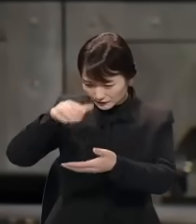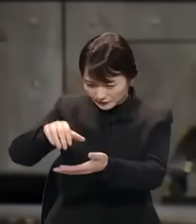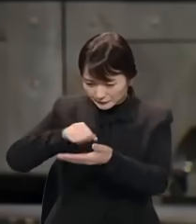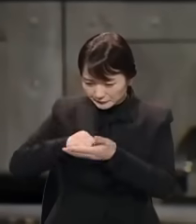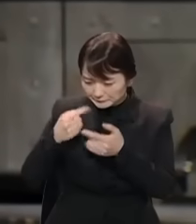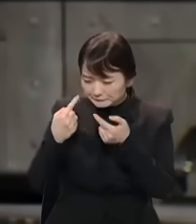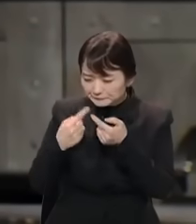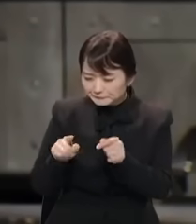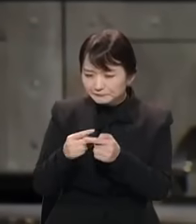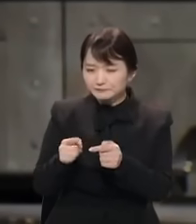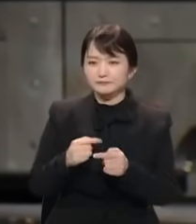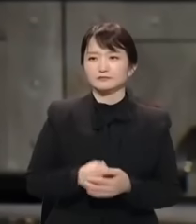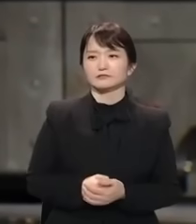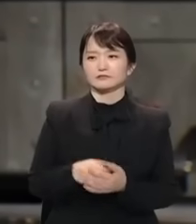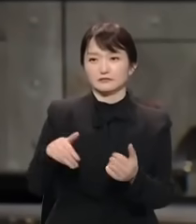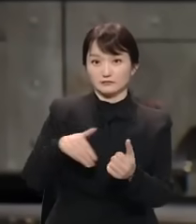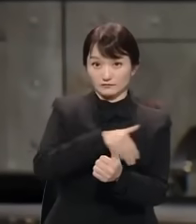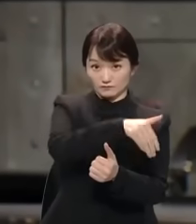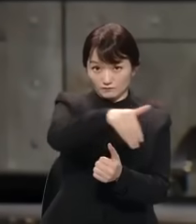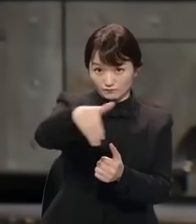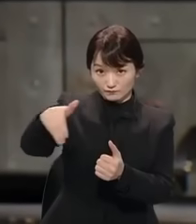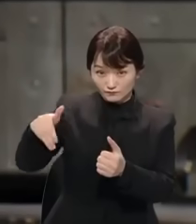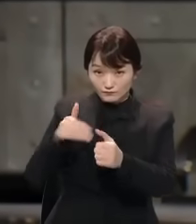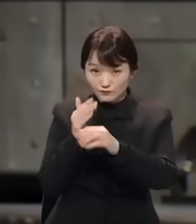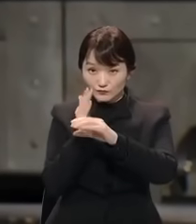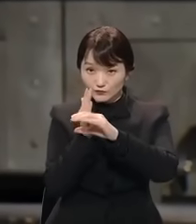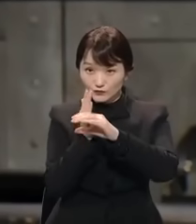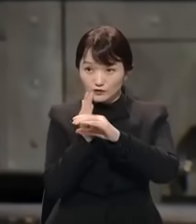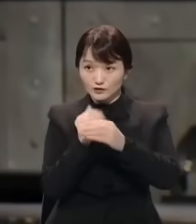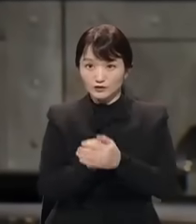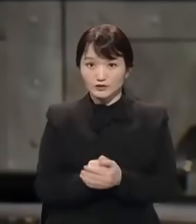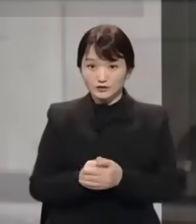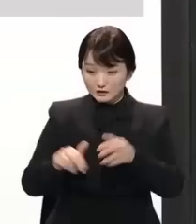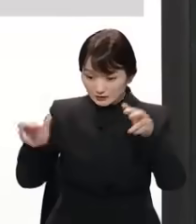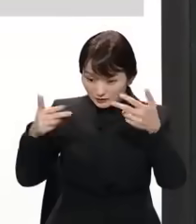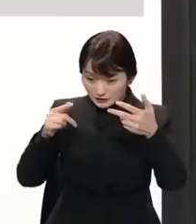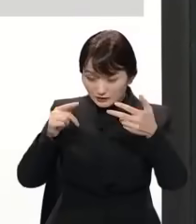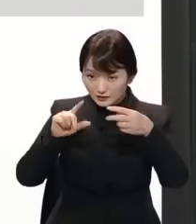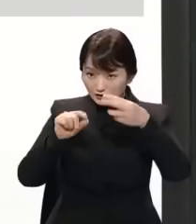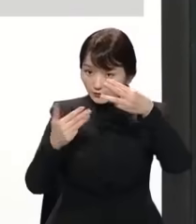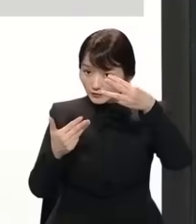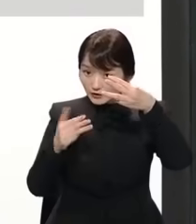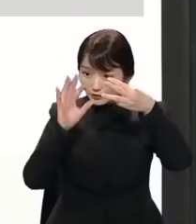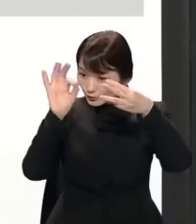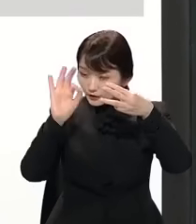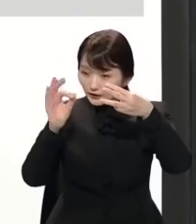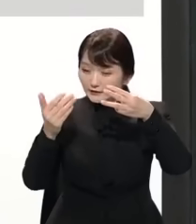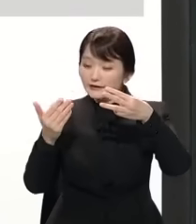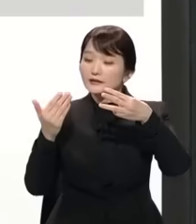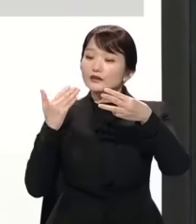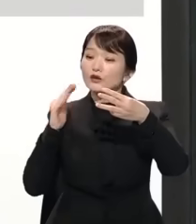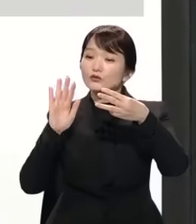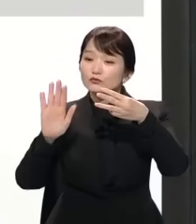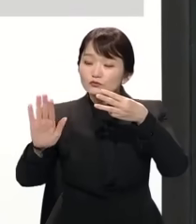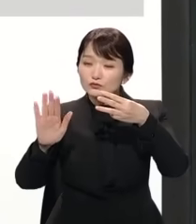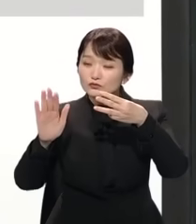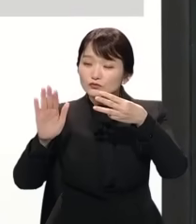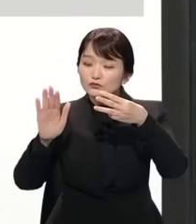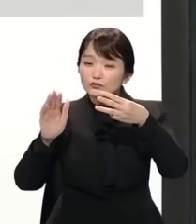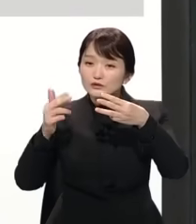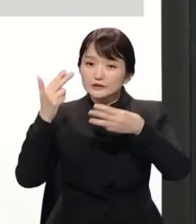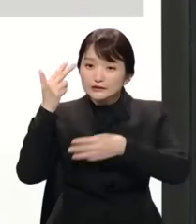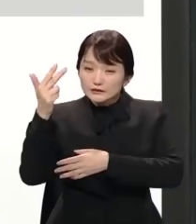어 사실 이제 그 주의를 중심으로 해서 CCTV 날 것만 보는게 아니라 일주일 전거 다 전부 다 이렇게 확인을 해